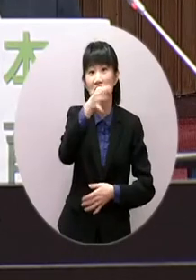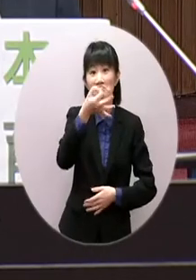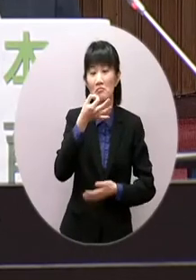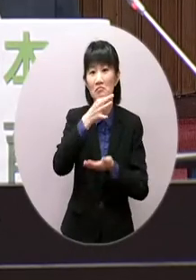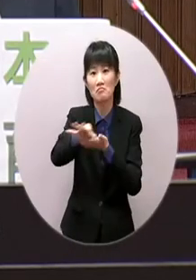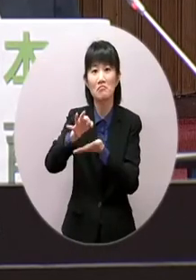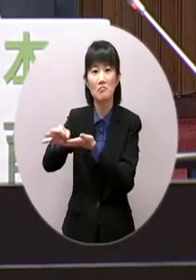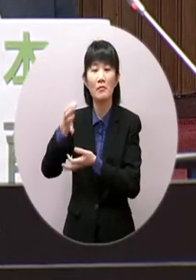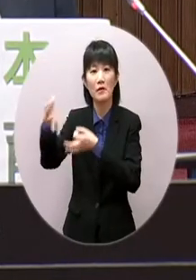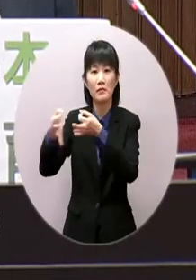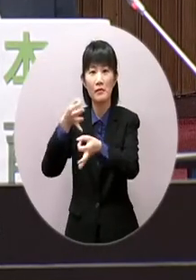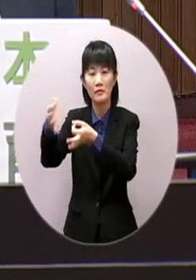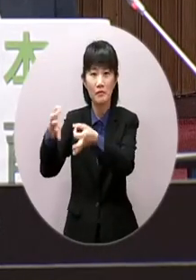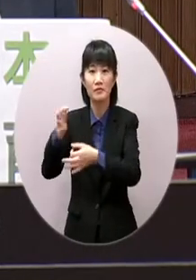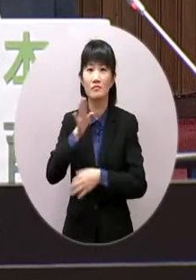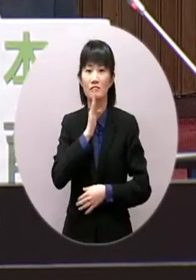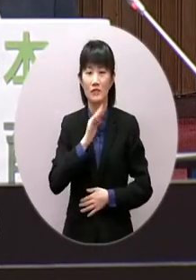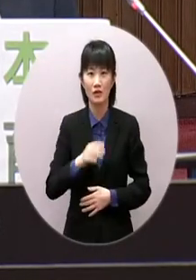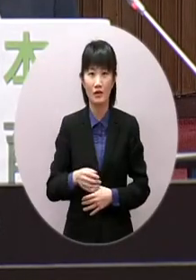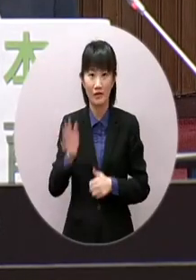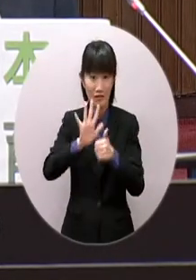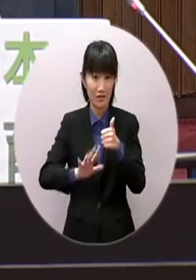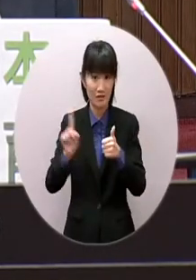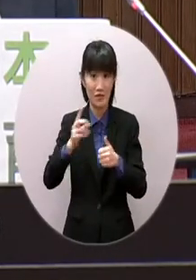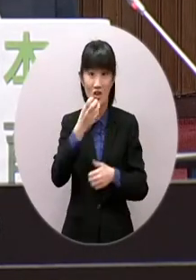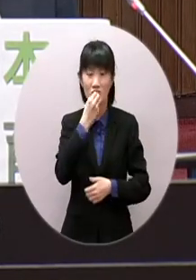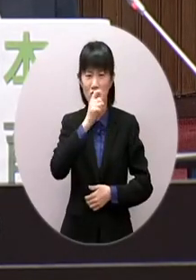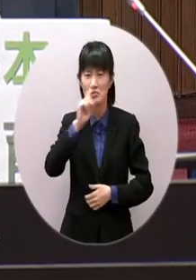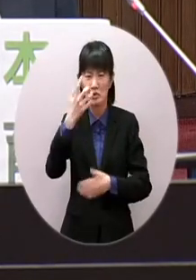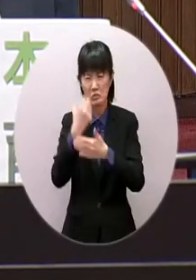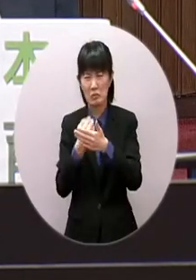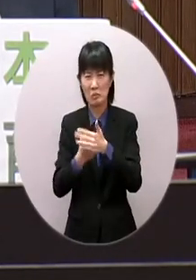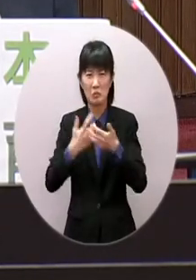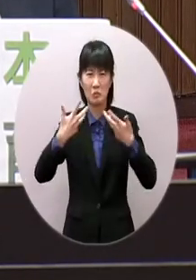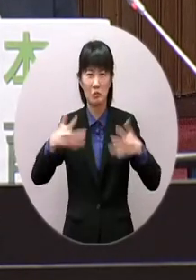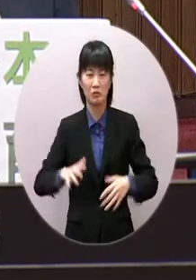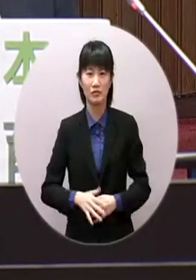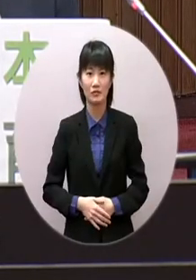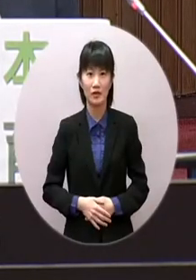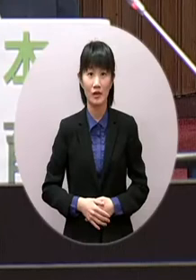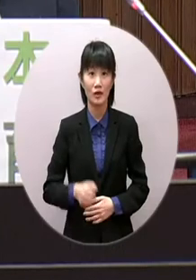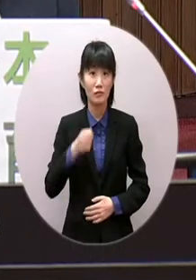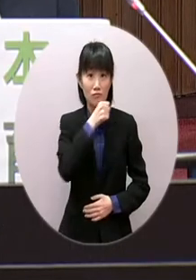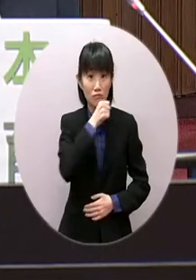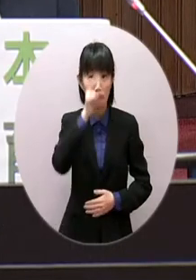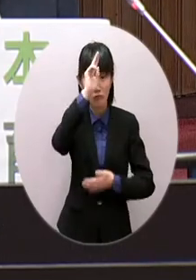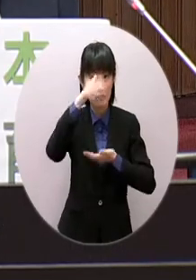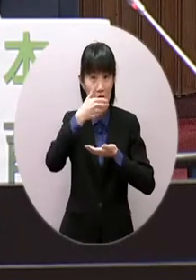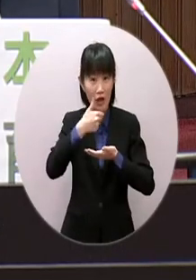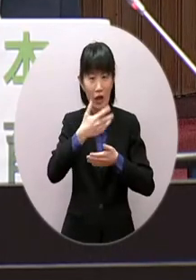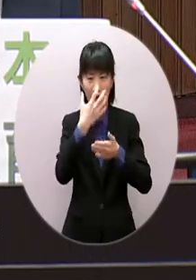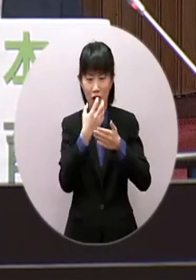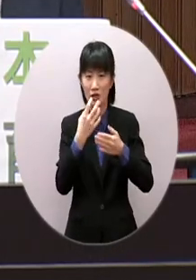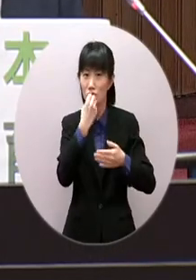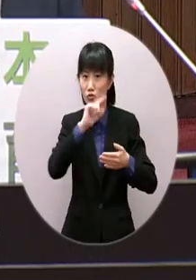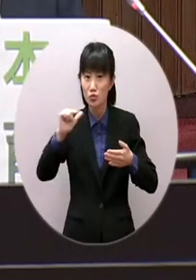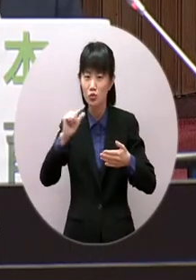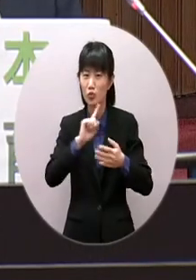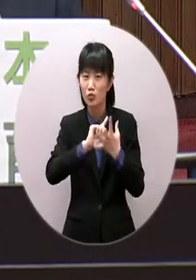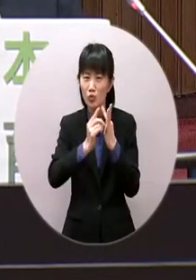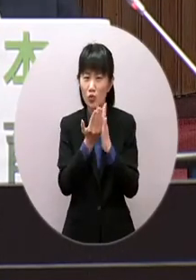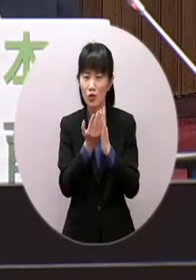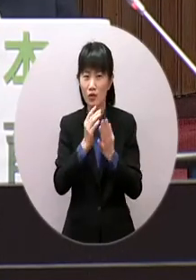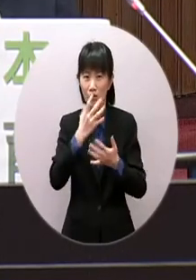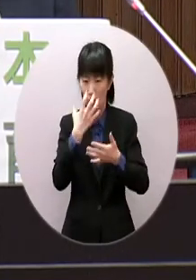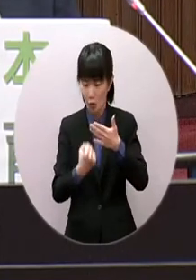就形成了剩食这件事情是非常严重的，而且这个剩食反映在营养午餐上，所以我要说的就是说，我们来启